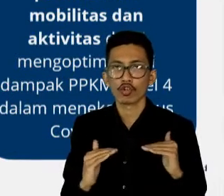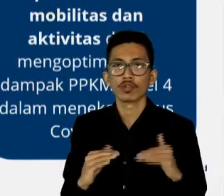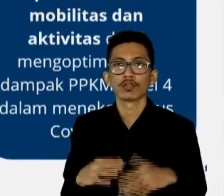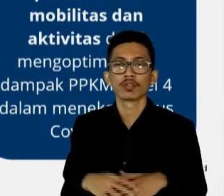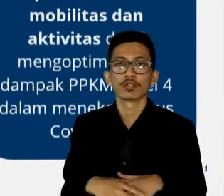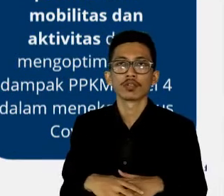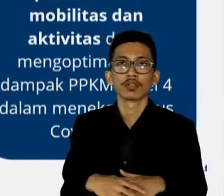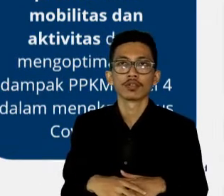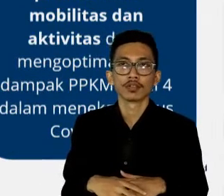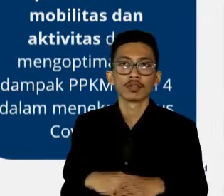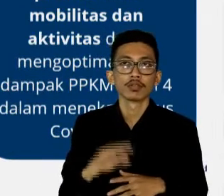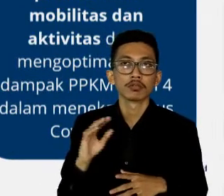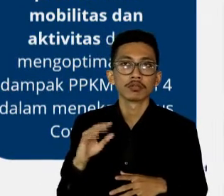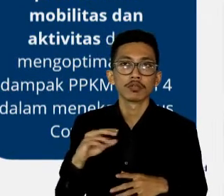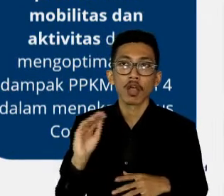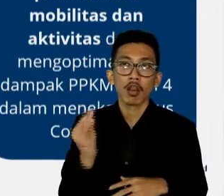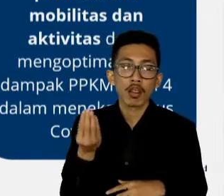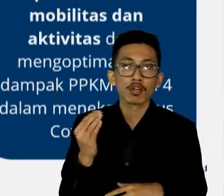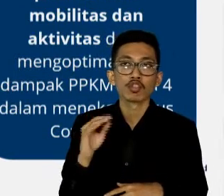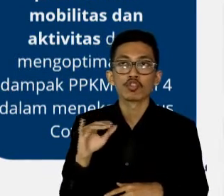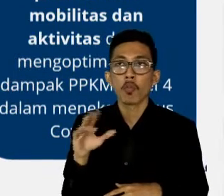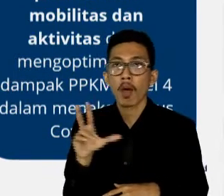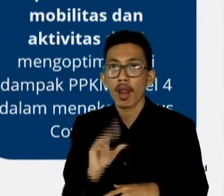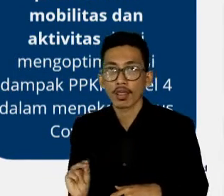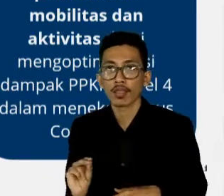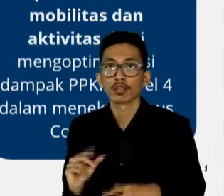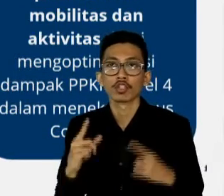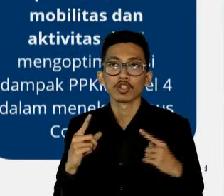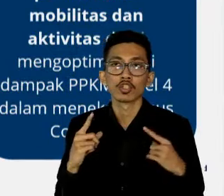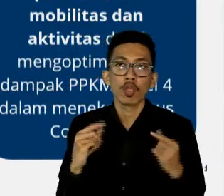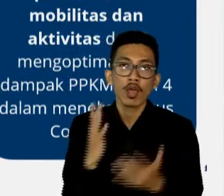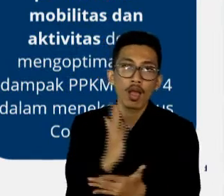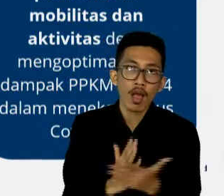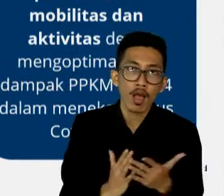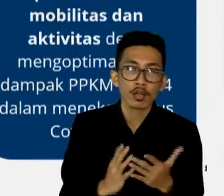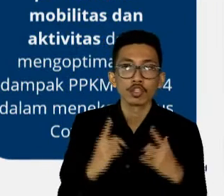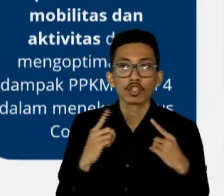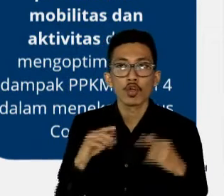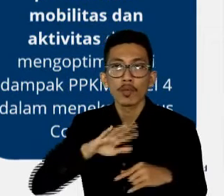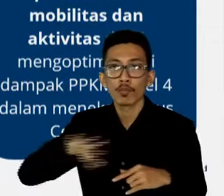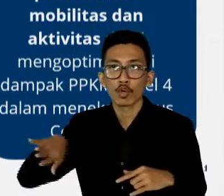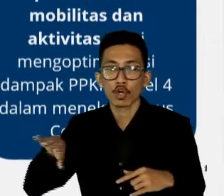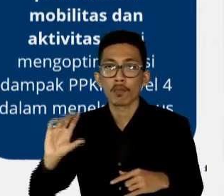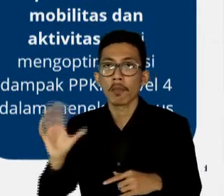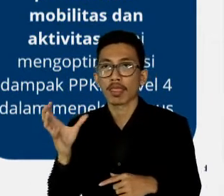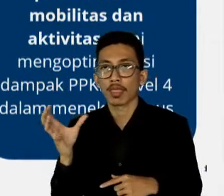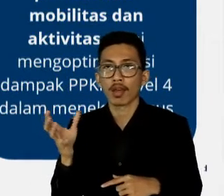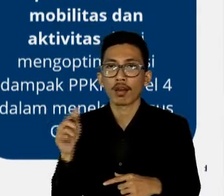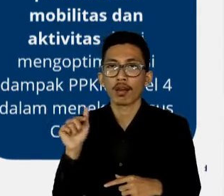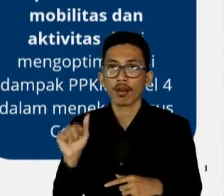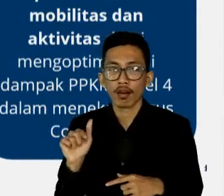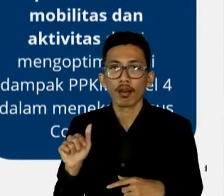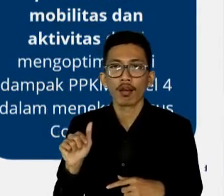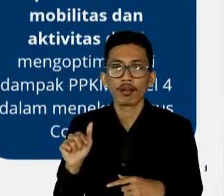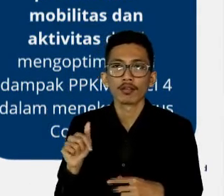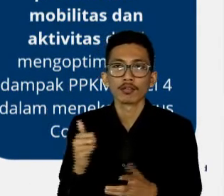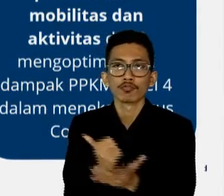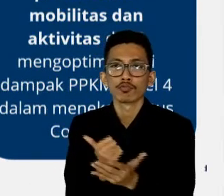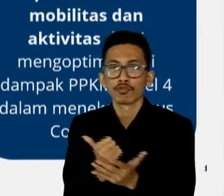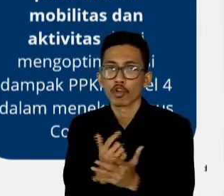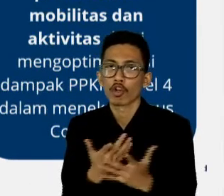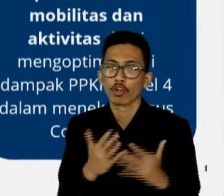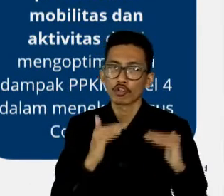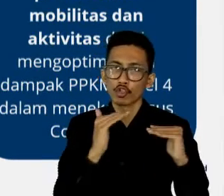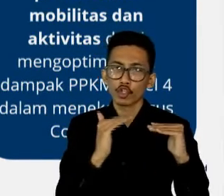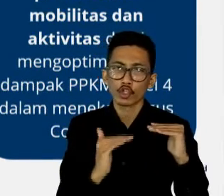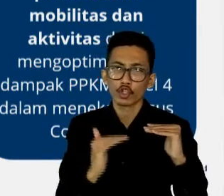Timur, Banten. Mungkin di Jawa Tengah, Jogja sama Bali ini masih agak sedikit tren kenaikannya masih terlihat gitu, belum sampai menggambarkan trennya